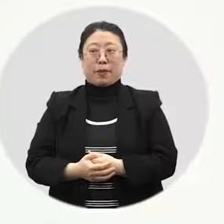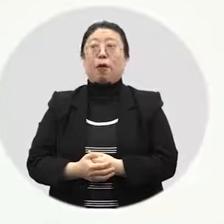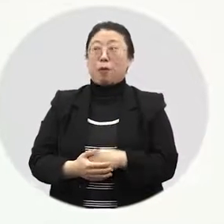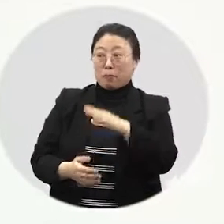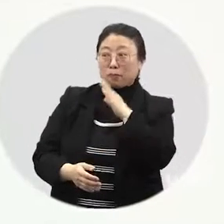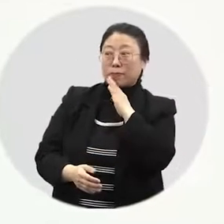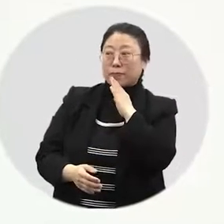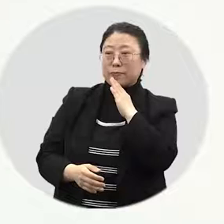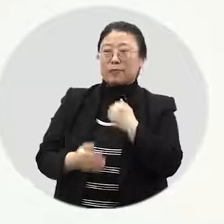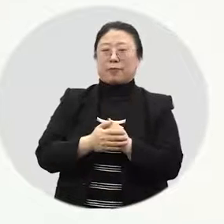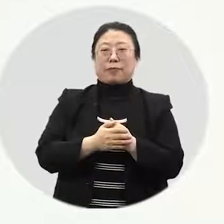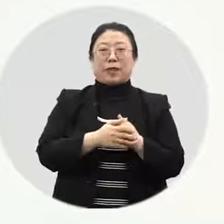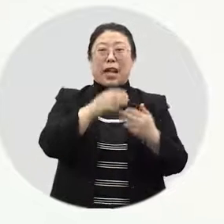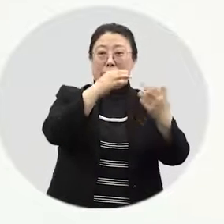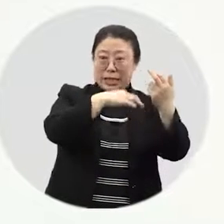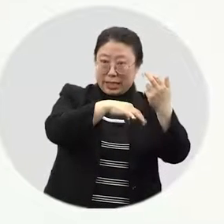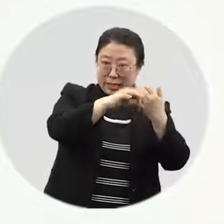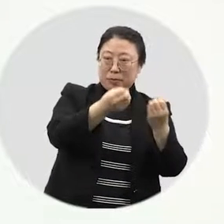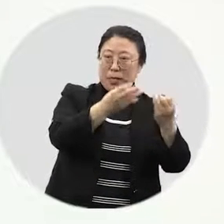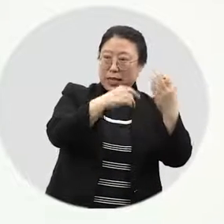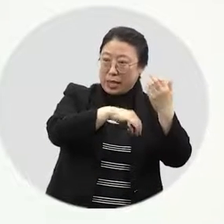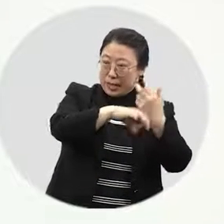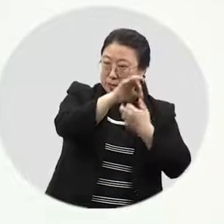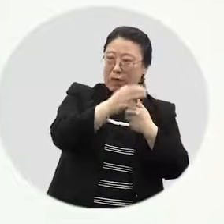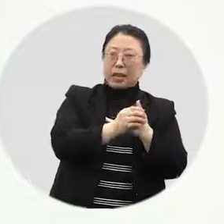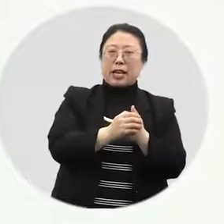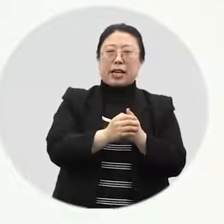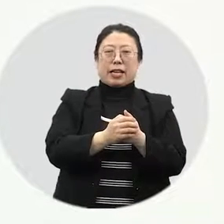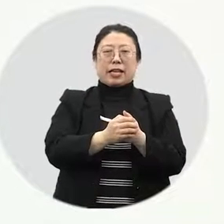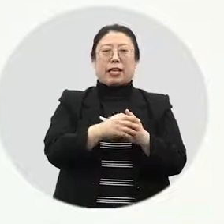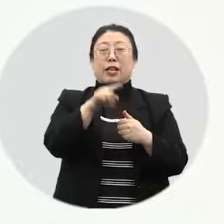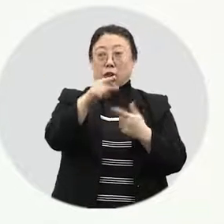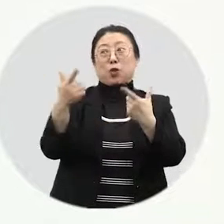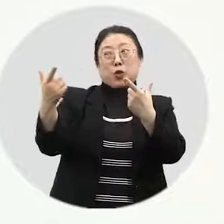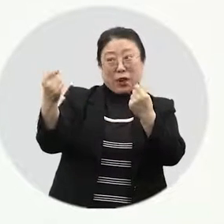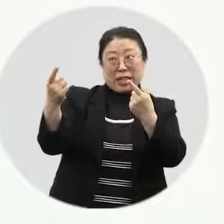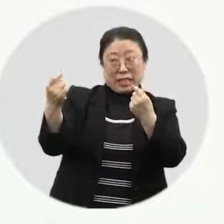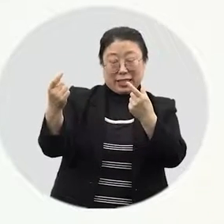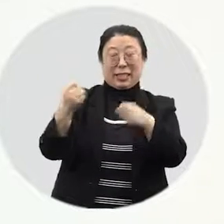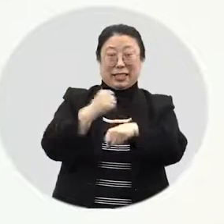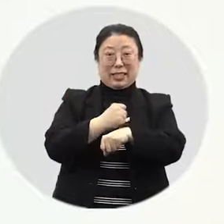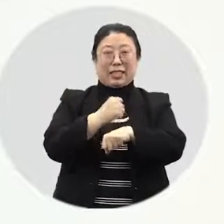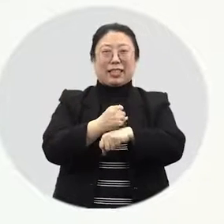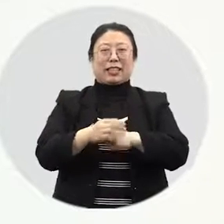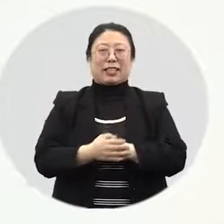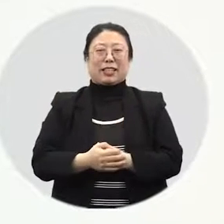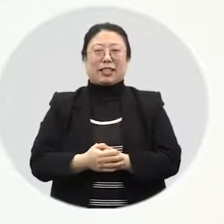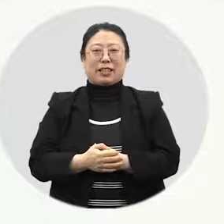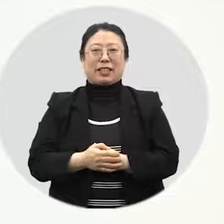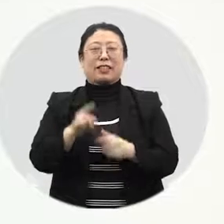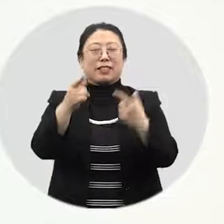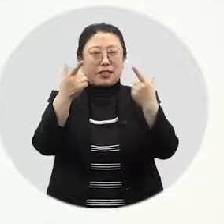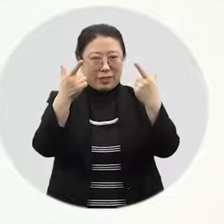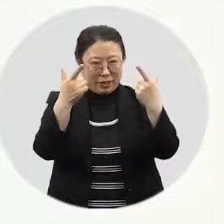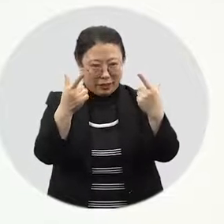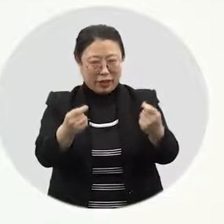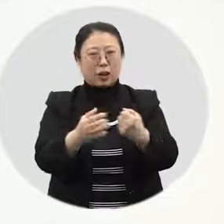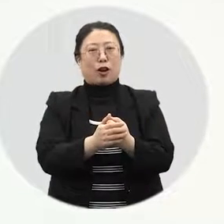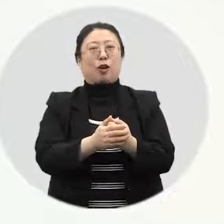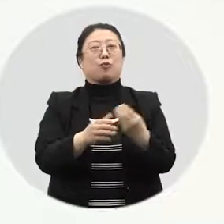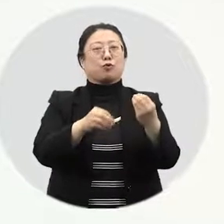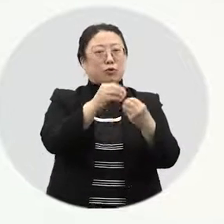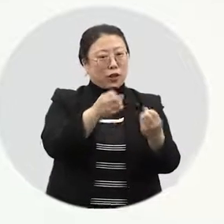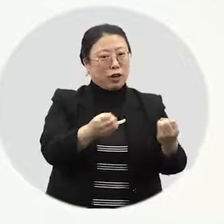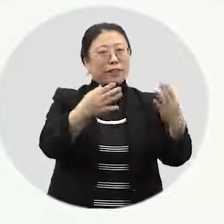그래요 대부분 명절 아침 집에서 차례를 지내고 산소에 가서 절을 하고 성명하는게 관례죠 이렇게